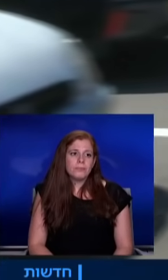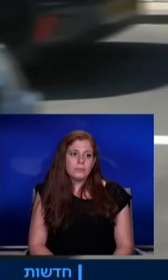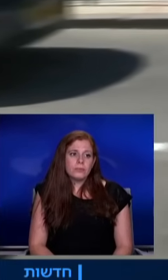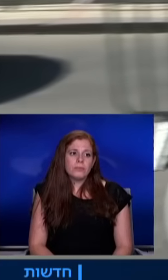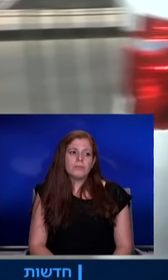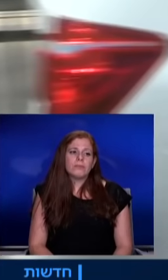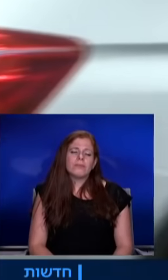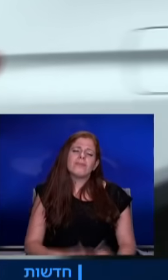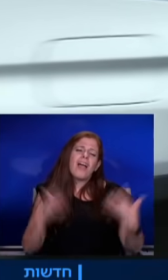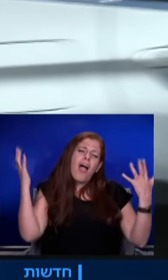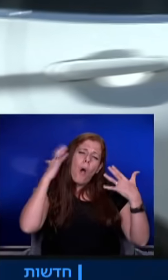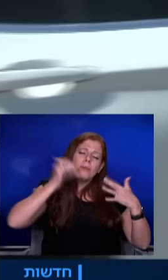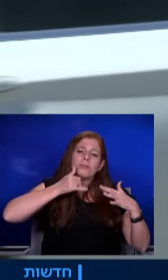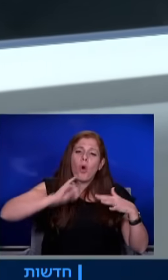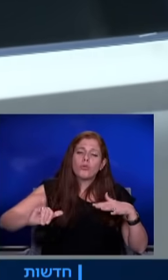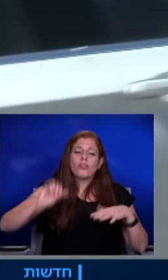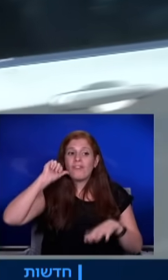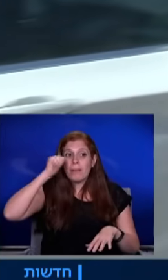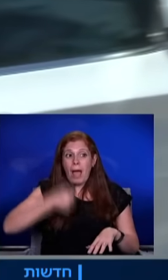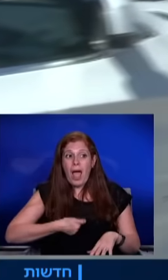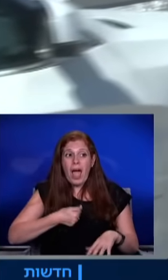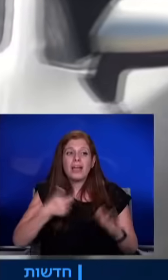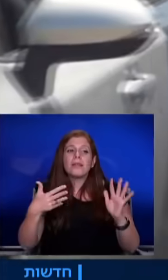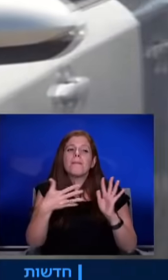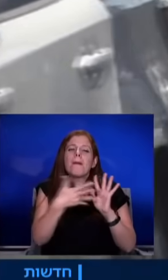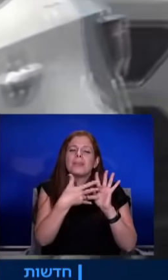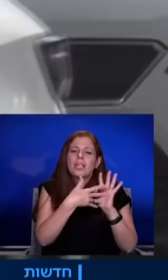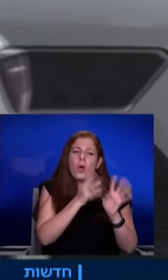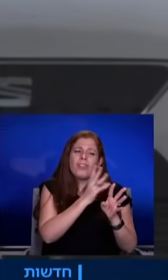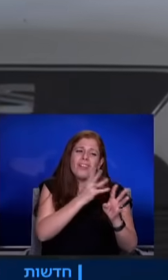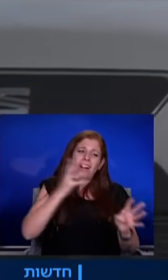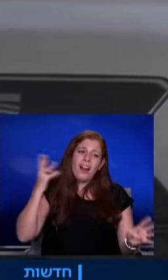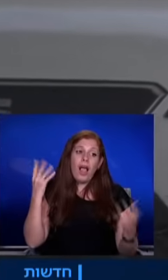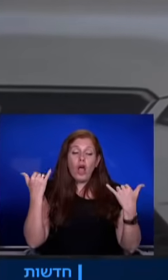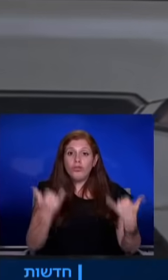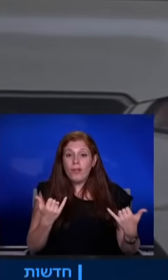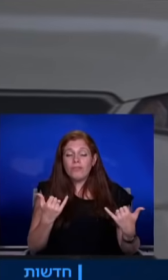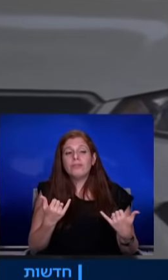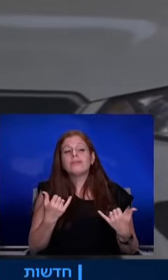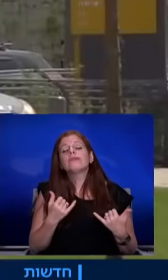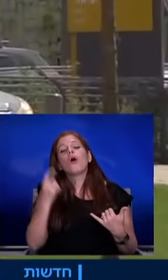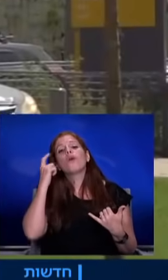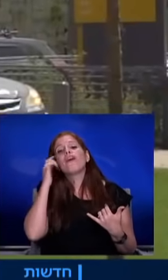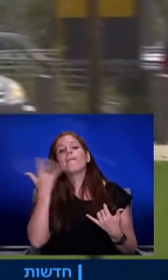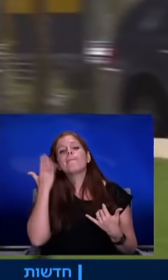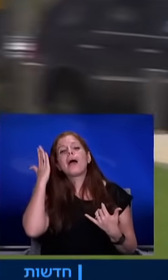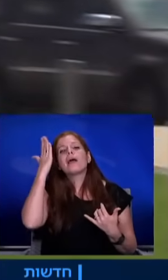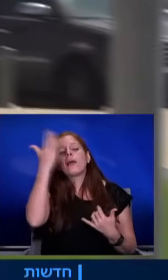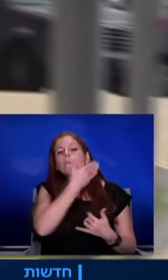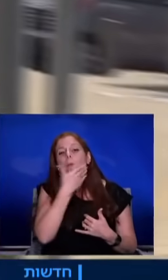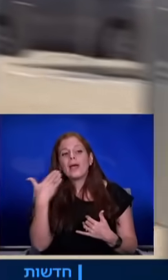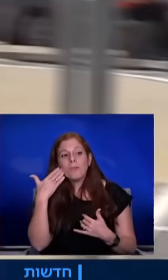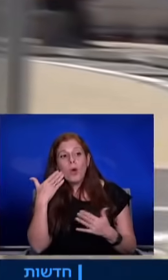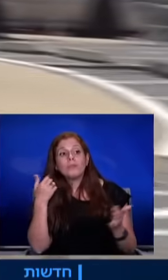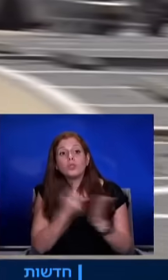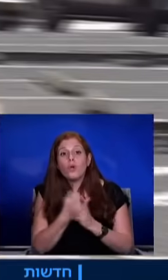אחרי העומס בראש השנה וביום המחורת במתחמי הבדיקות, המבט עתה הוא ללוח הזמנים הצפוף של יום הכיפורים, סוף השבוע